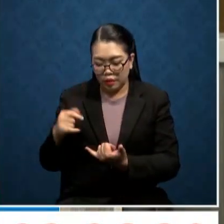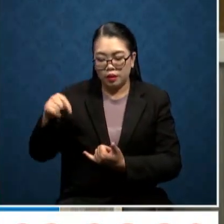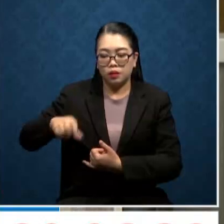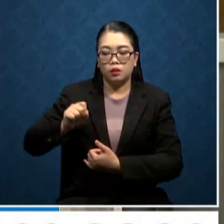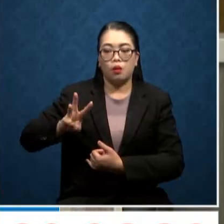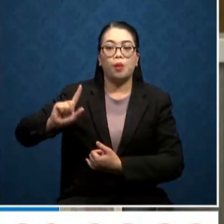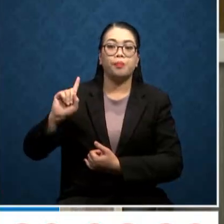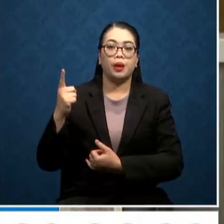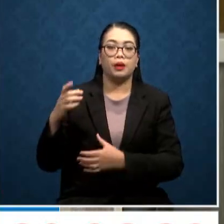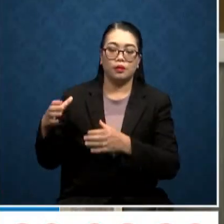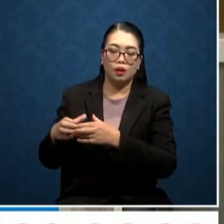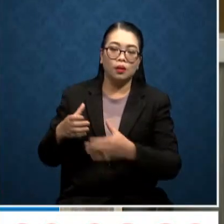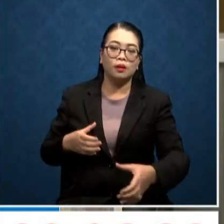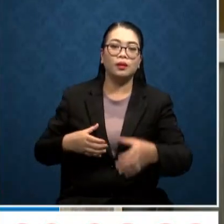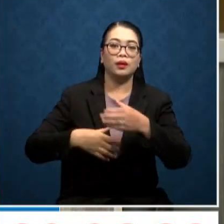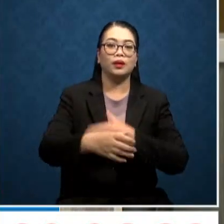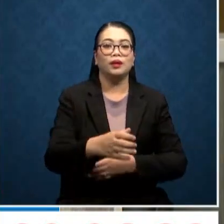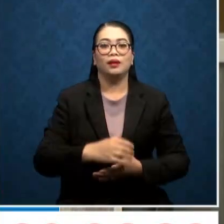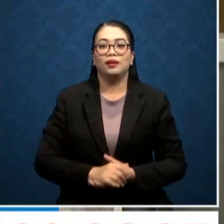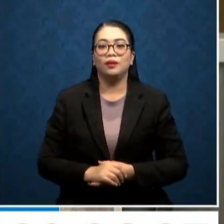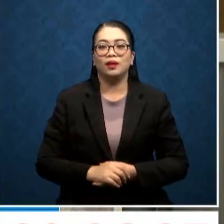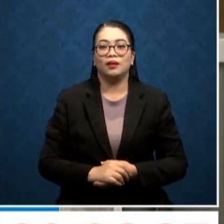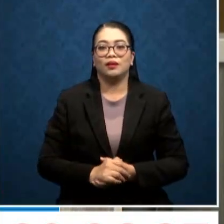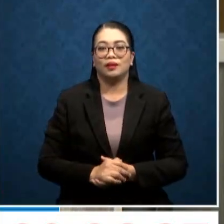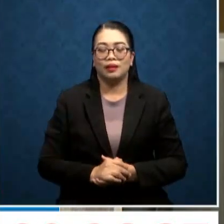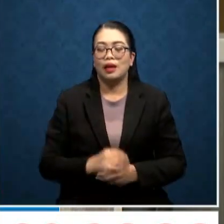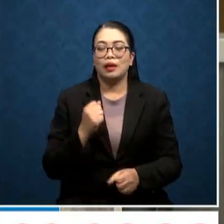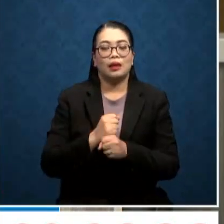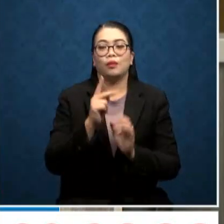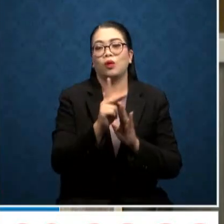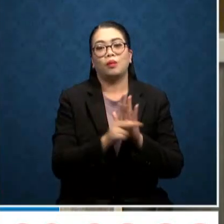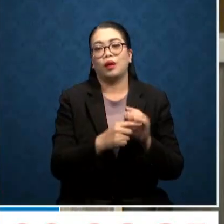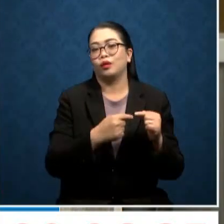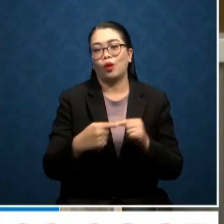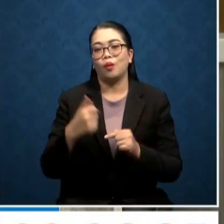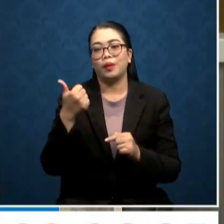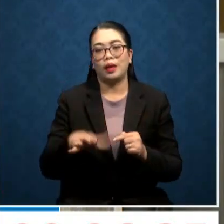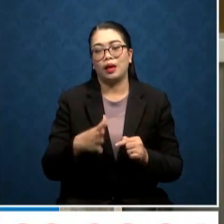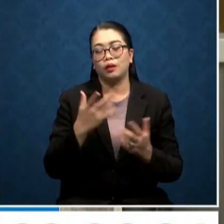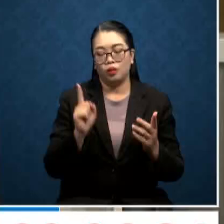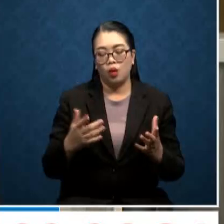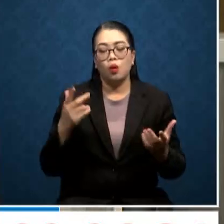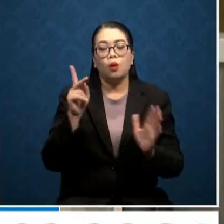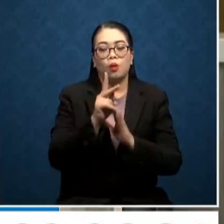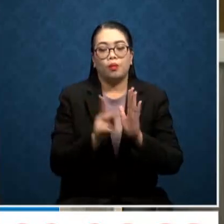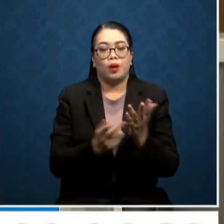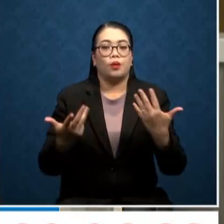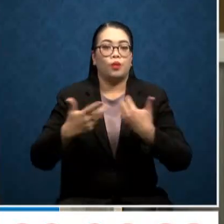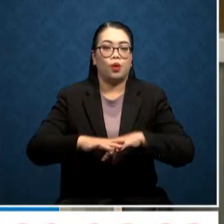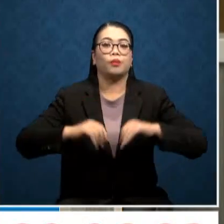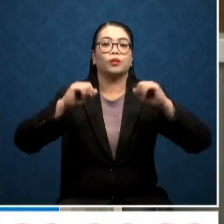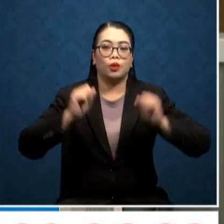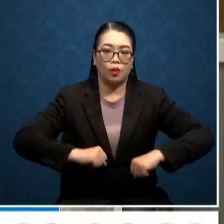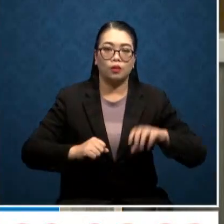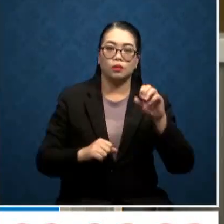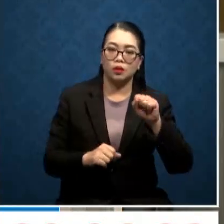าชิกในชุดที่ผ่านมานั้นไม่สามารถที่จะทำกฎหมายนี้ให้แล้วเสร็จ ก็จะต้องเป็นกฎหมายร่วมกันตกลงร่วมกันของทั้